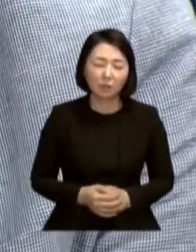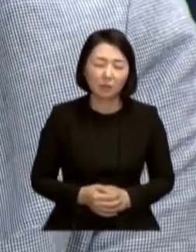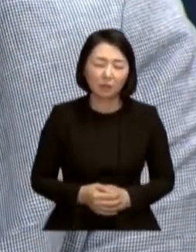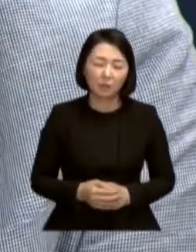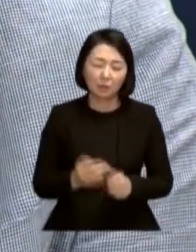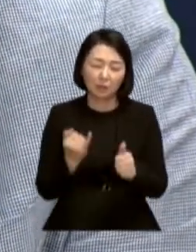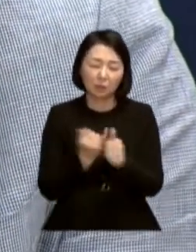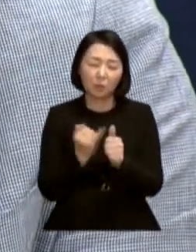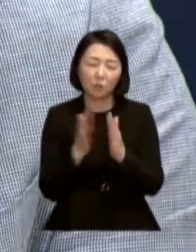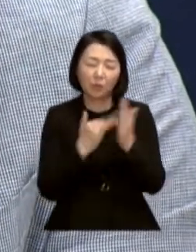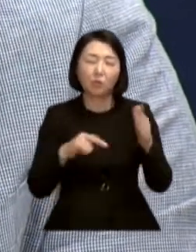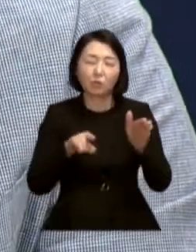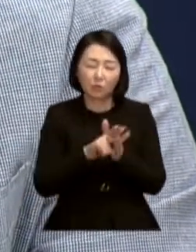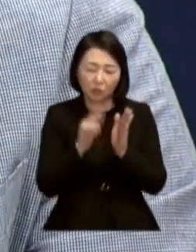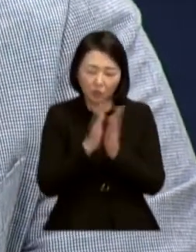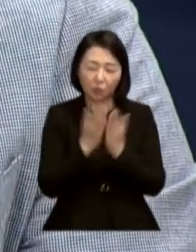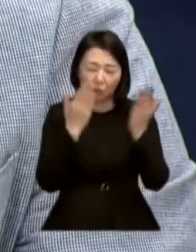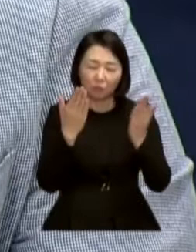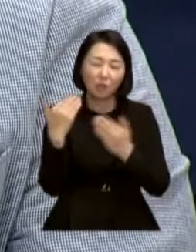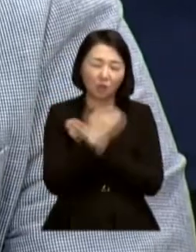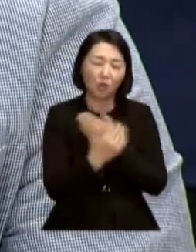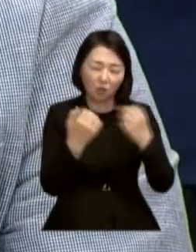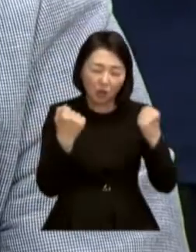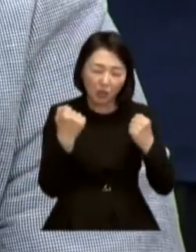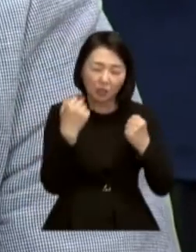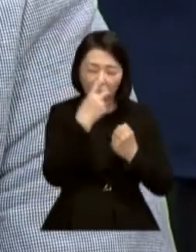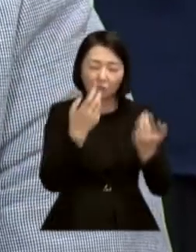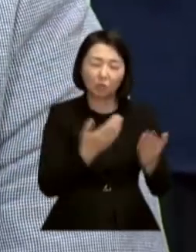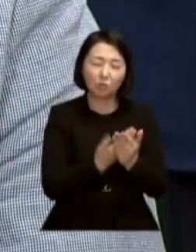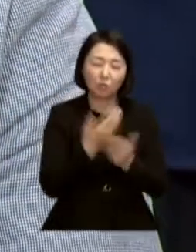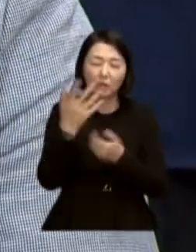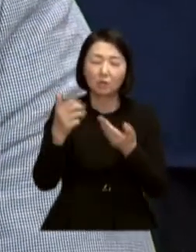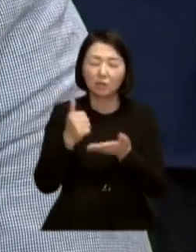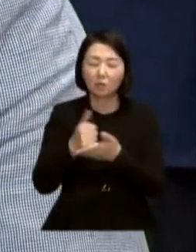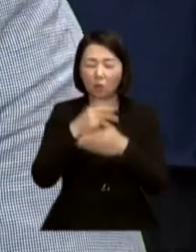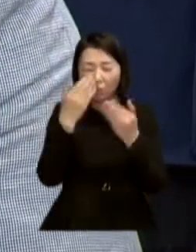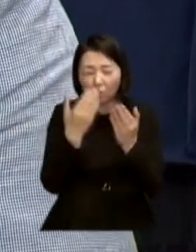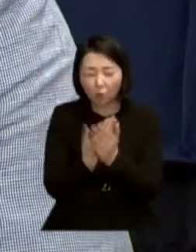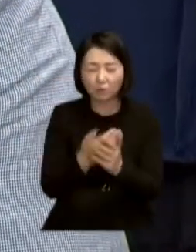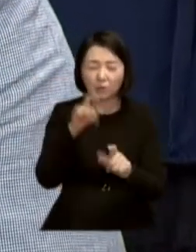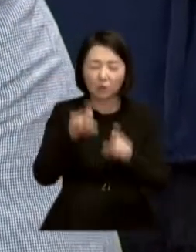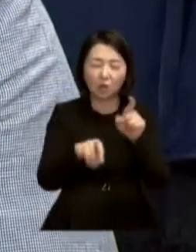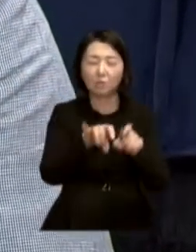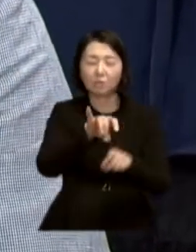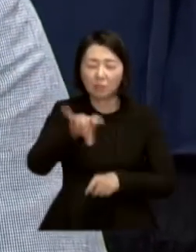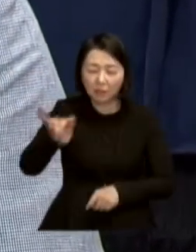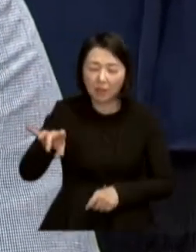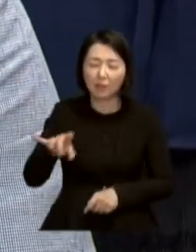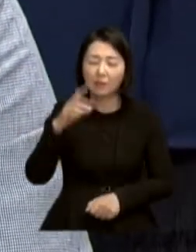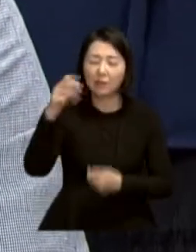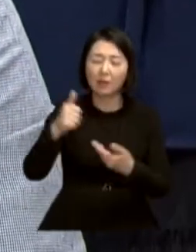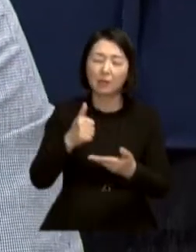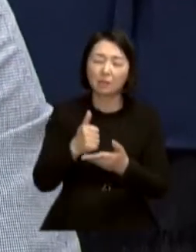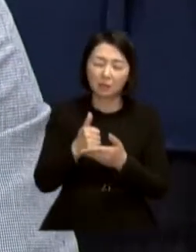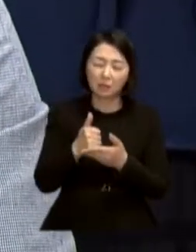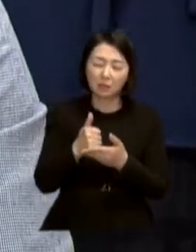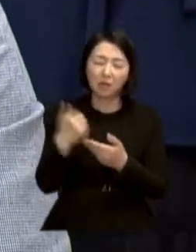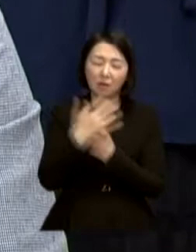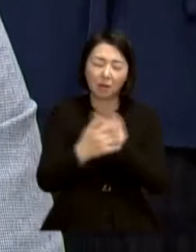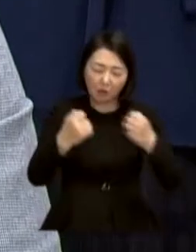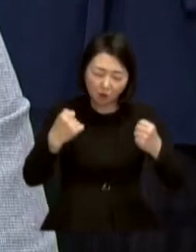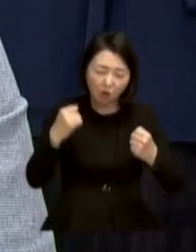건강 지켜주시고 하나님께서 그 모든 걸음마다 하나님께서 강건케 하여 주시고 은혜 내려